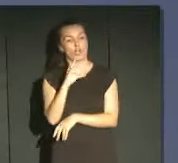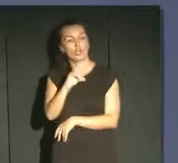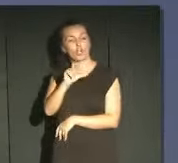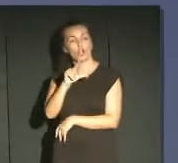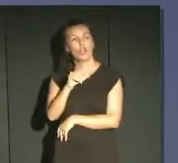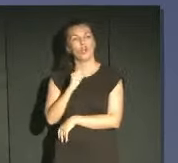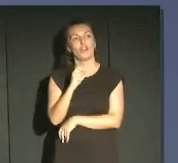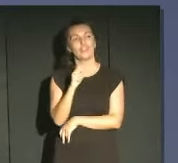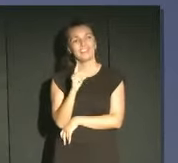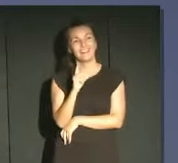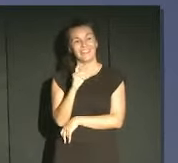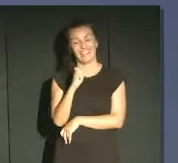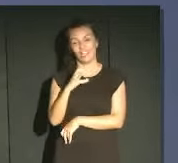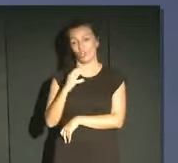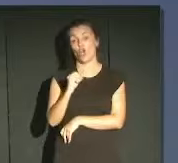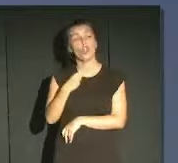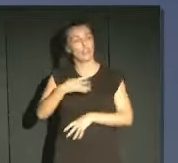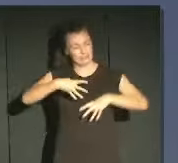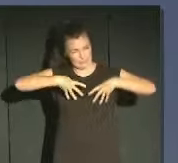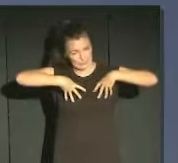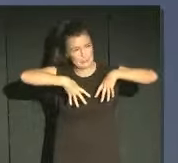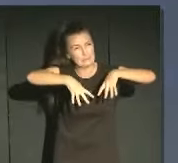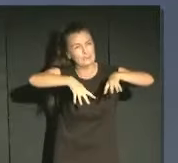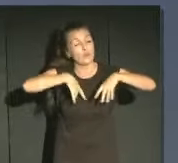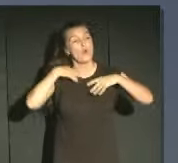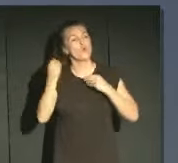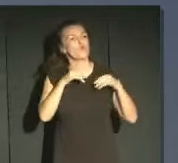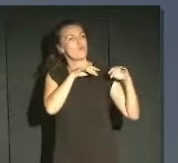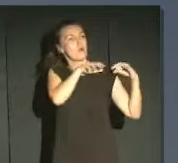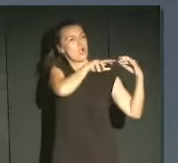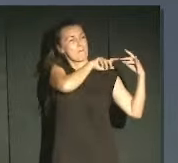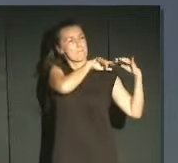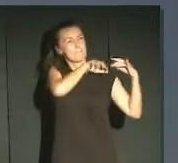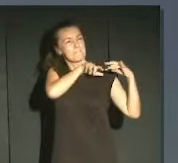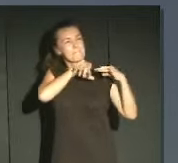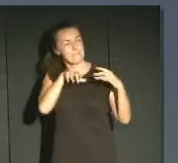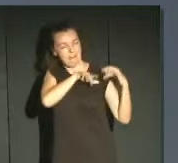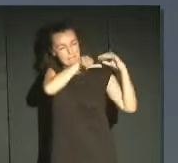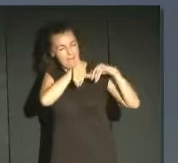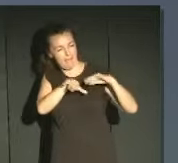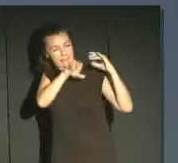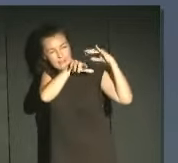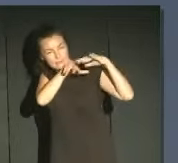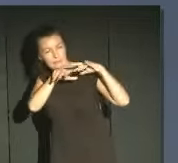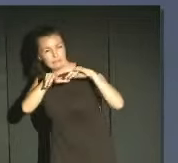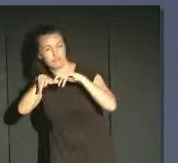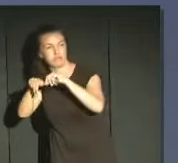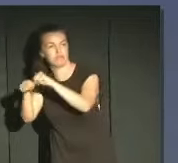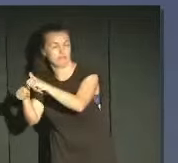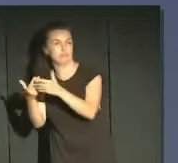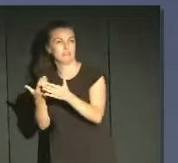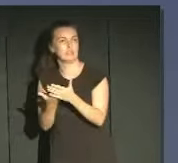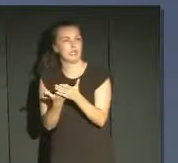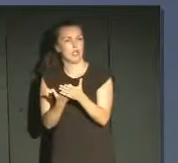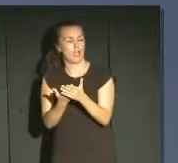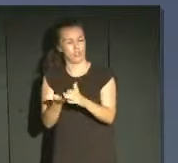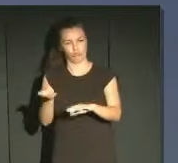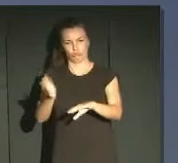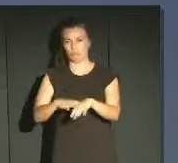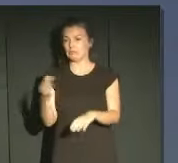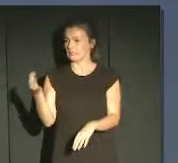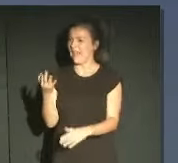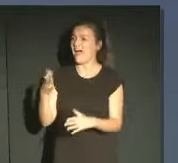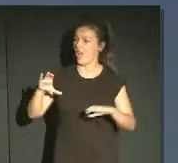les Sargasses qui s'échouent en permanence sur nos rivages et maintenant ils veulent nous faire croire que le le bien commun c'est